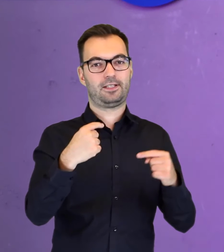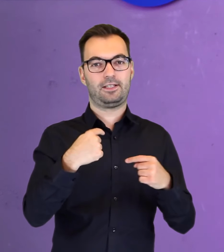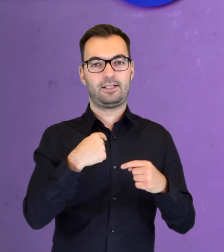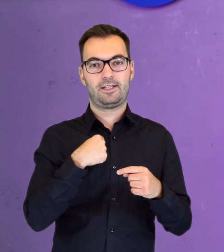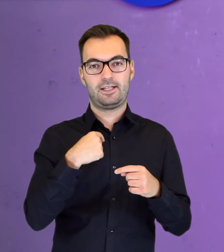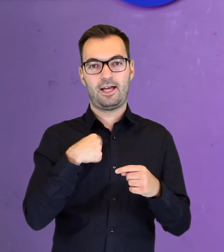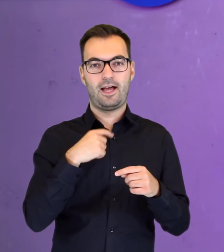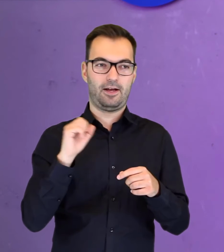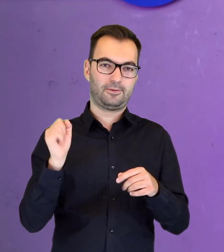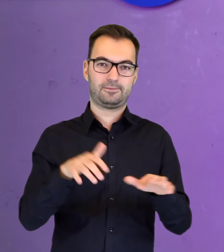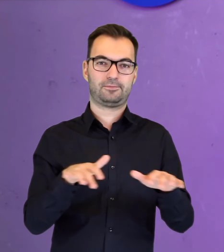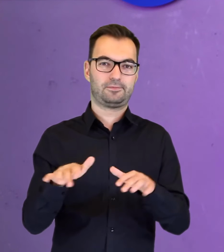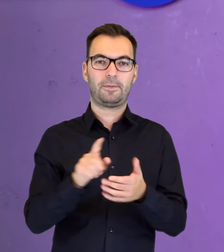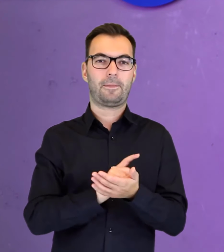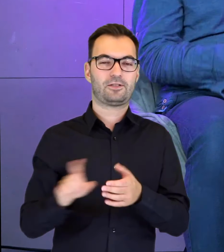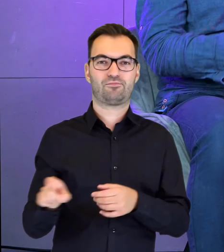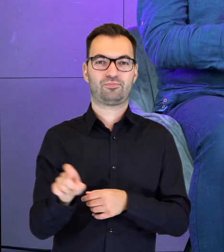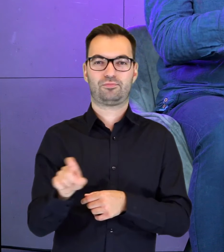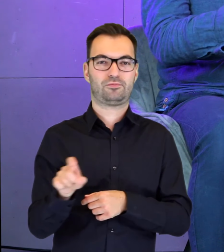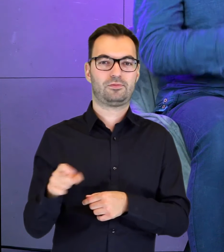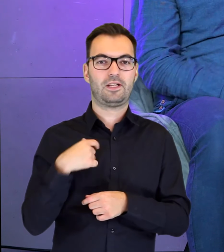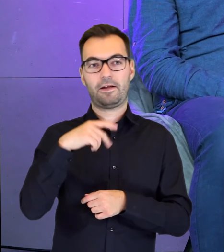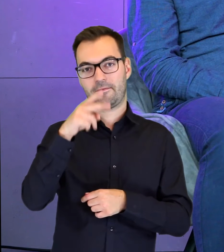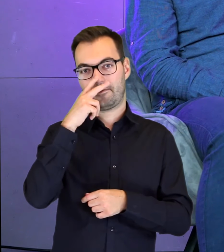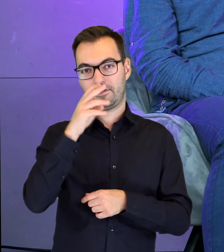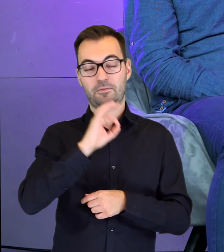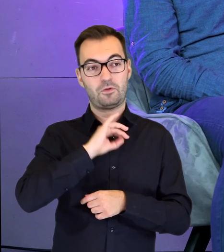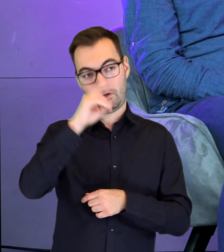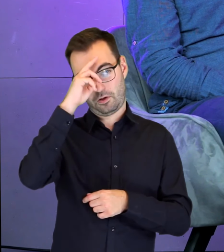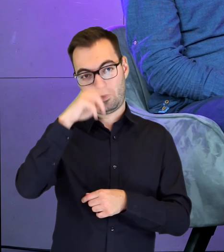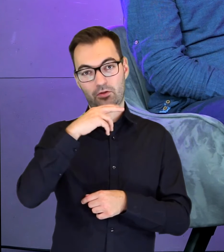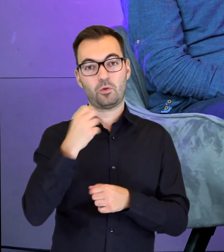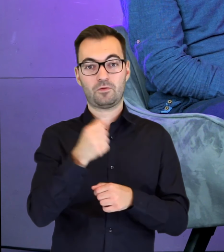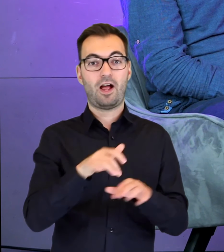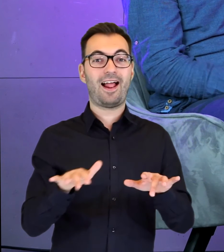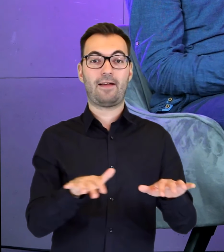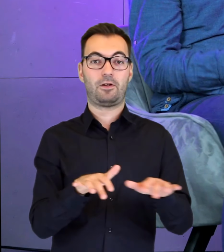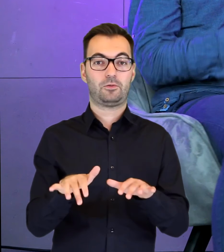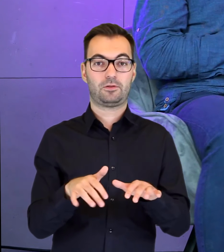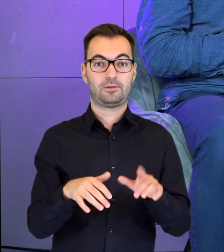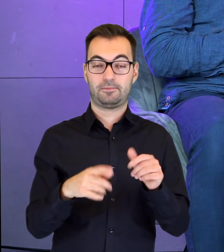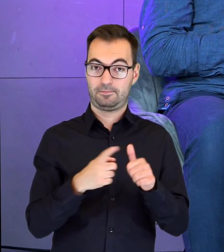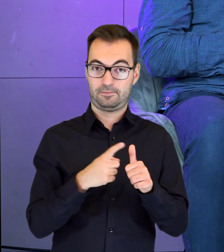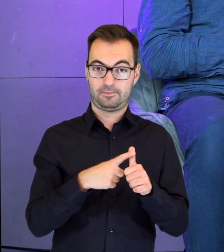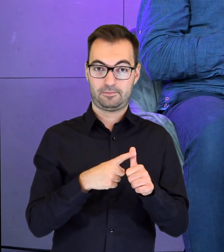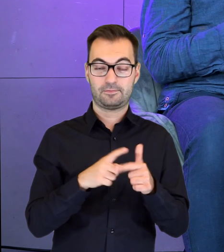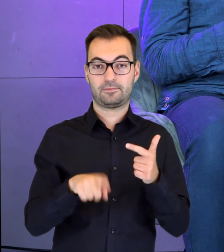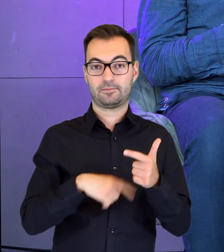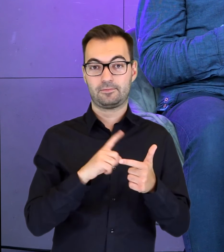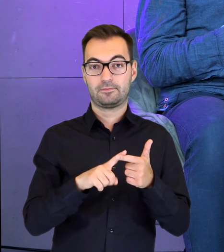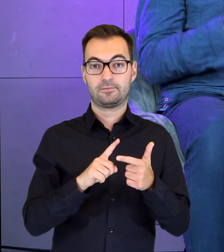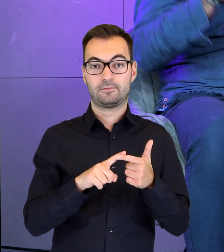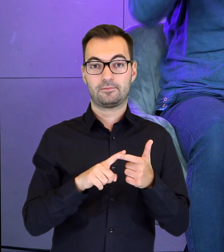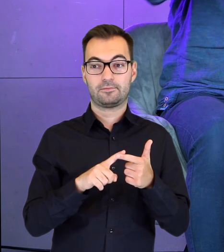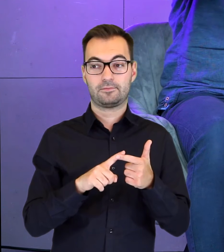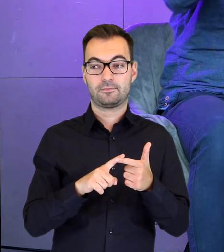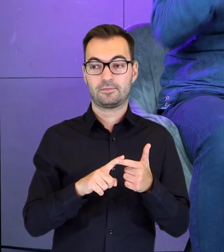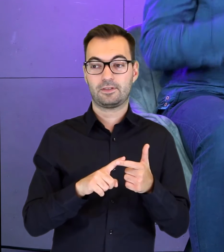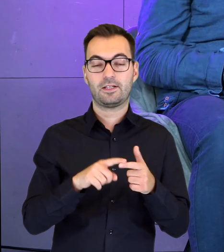Patrycja ważyłam inną perspektywa że ja śmigają na komputerze za pomocą myszki Widzę że mój tata korzysta z